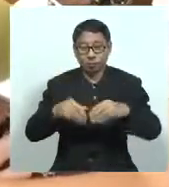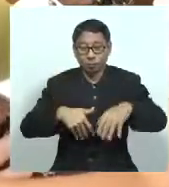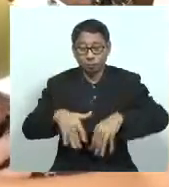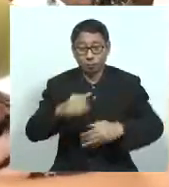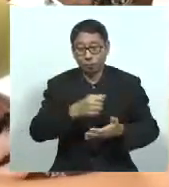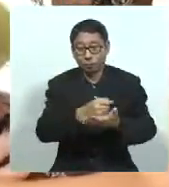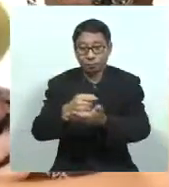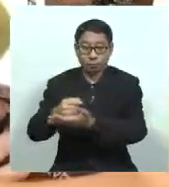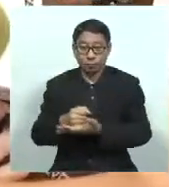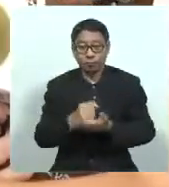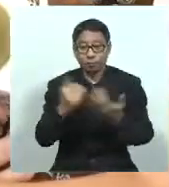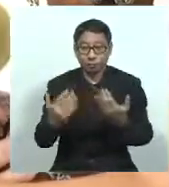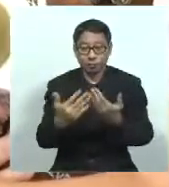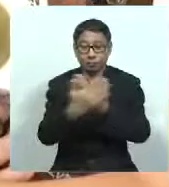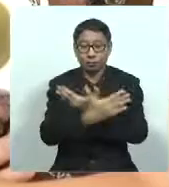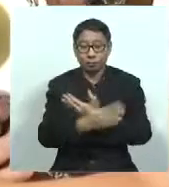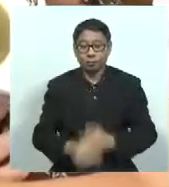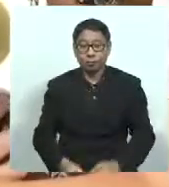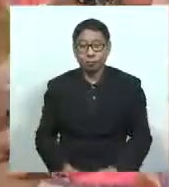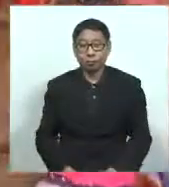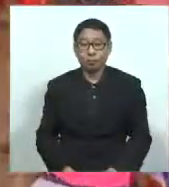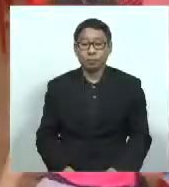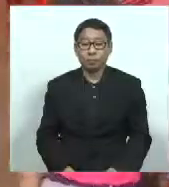ช่วยกันเปลี่ยนมัน